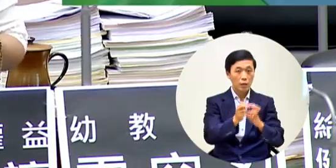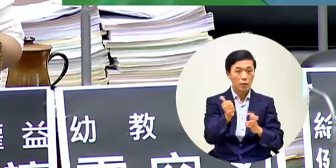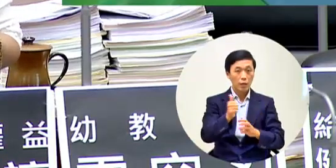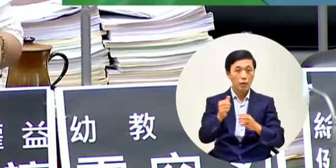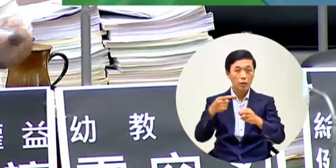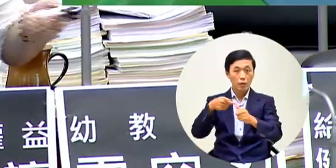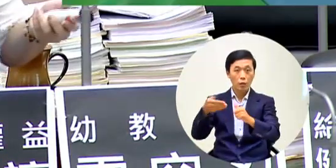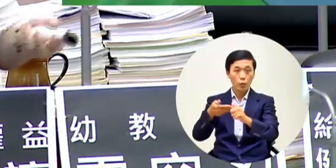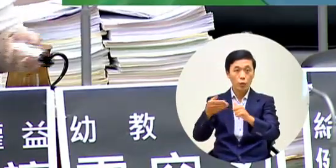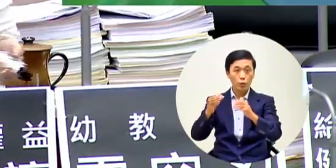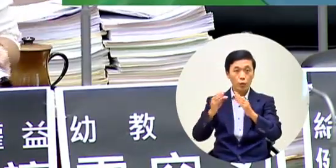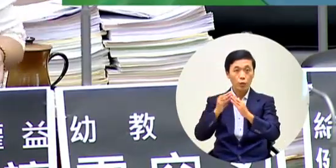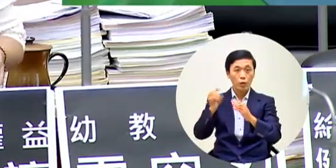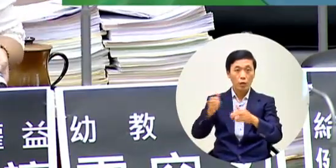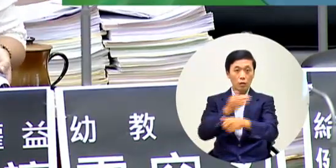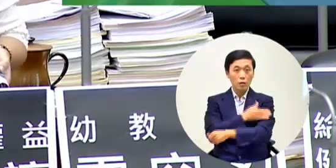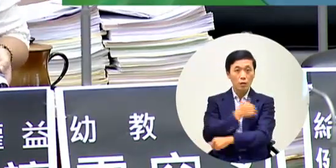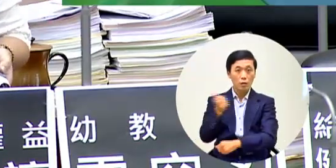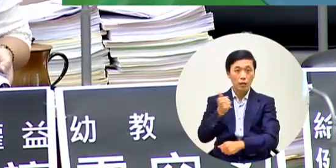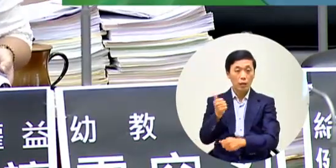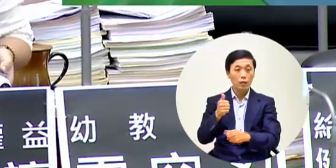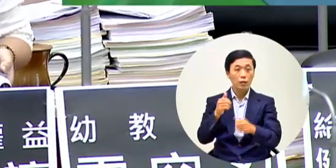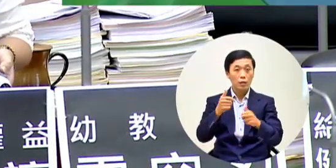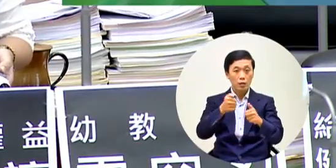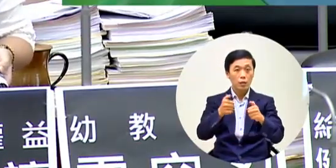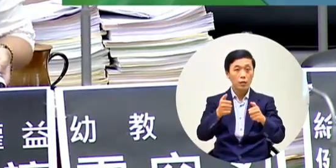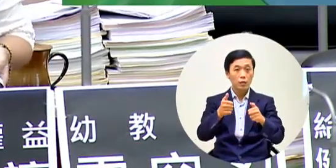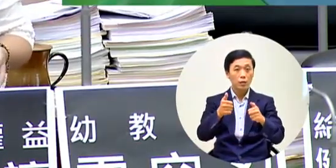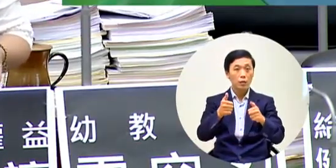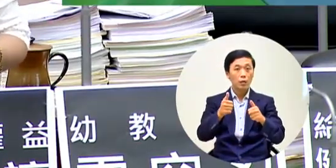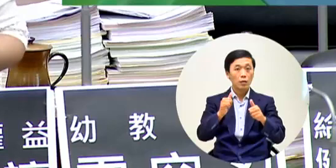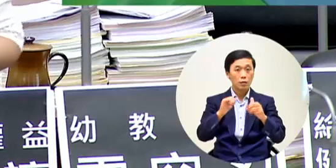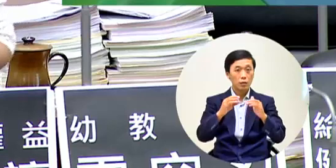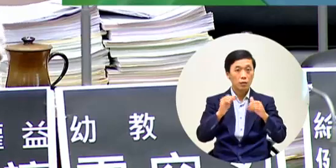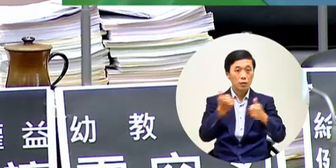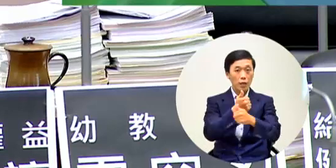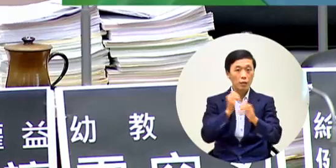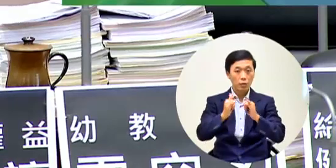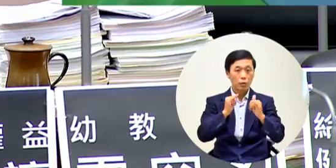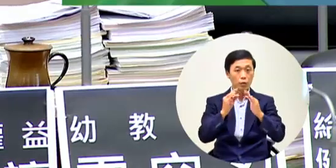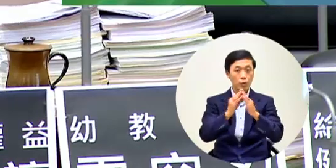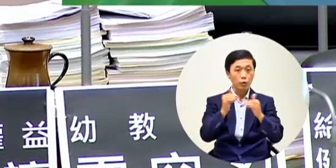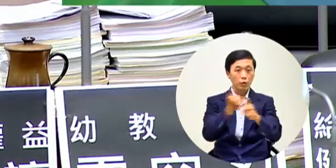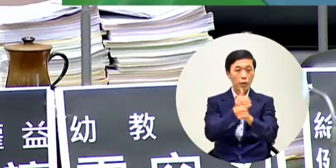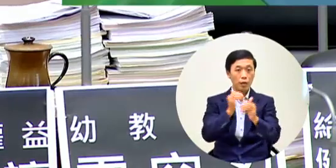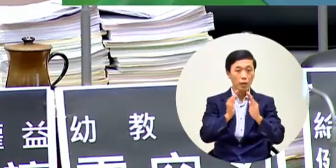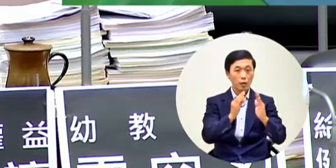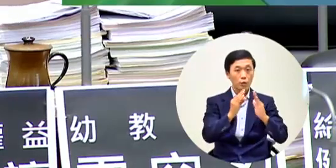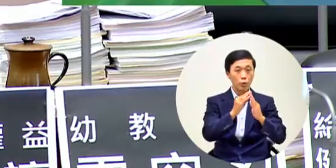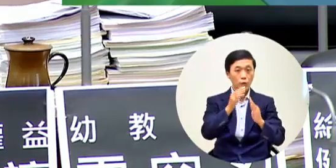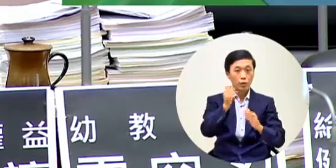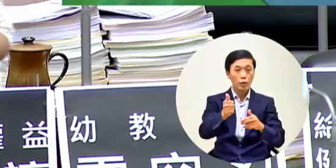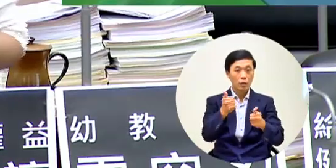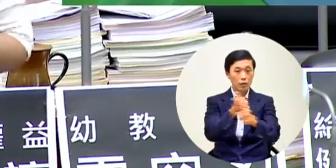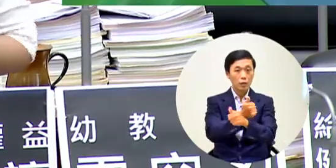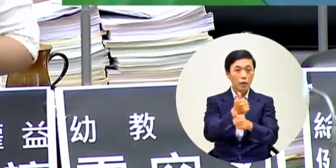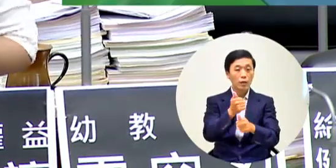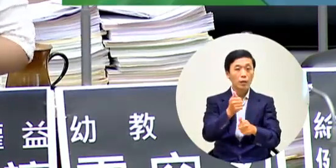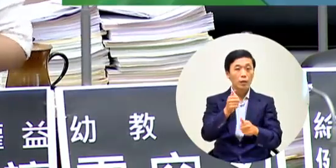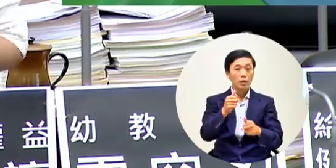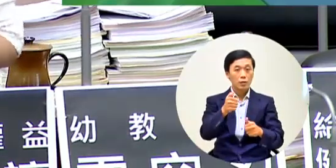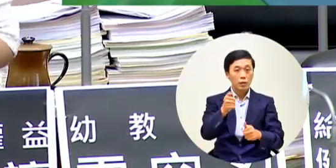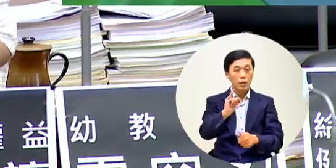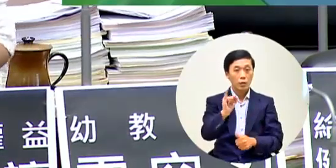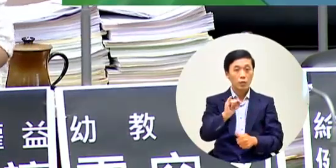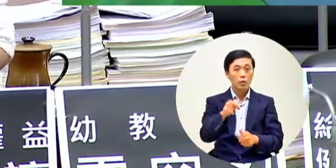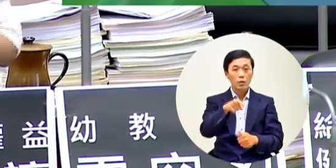陈代理局长，还有社会局的谢代理局长。 好，非常谢谢主席哈。 请你们备询。 为什么请你们